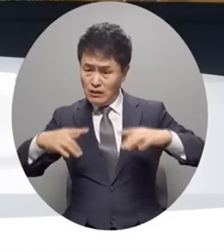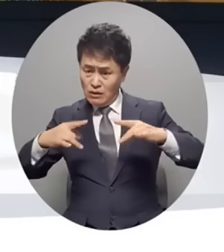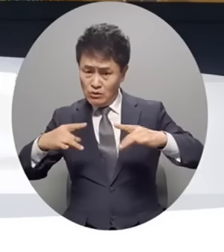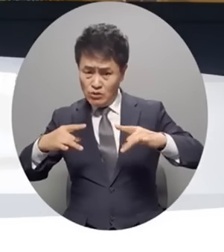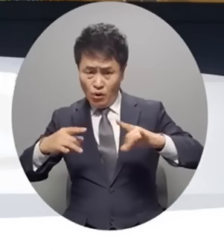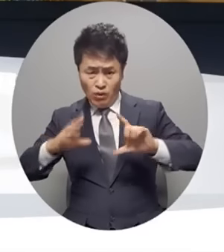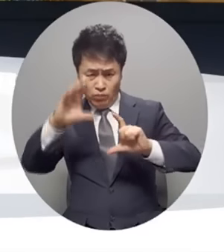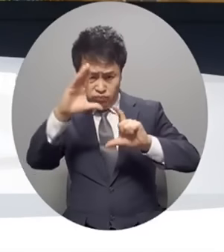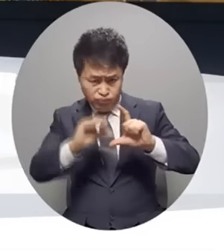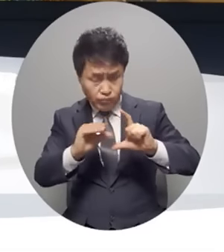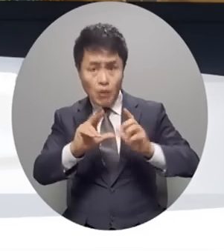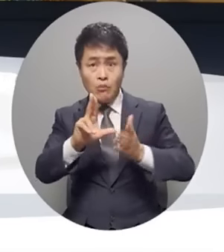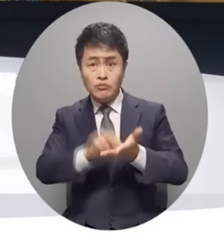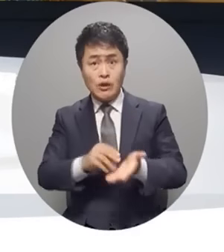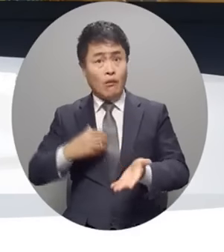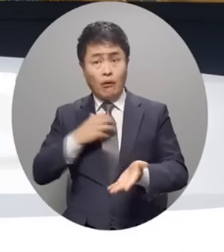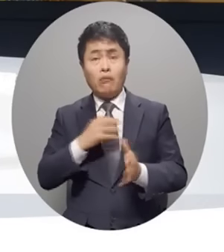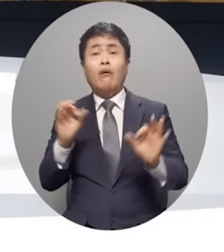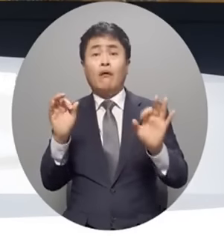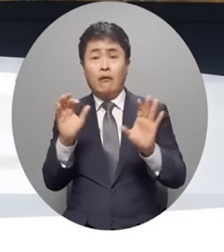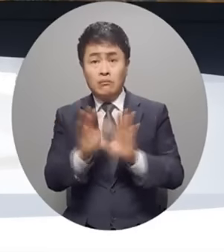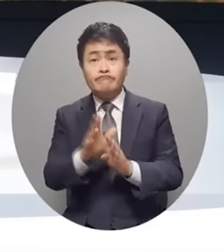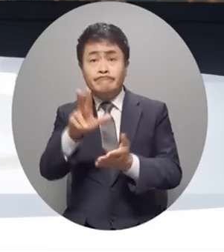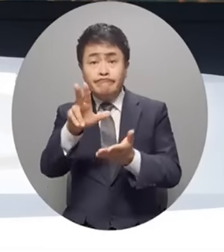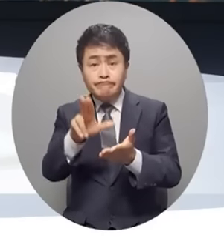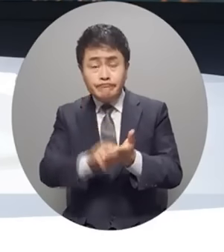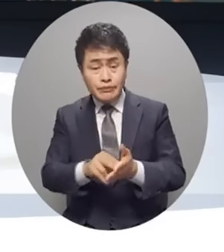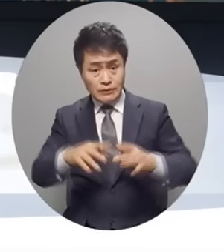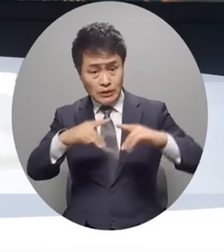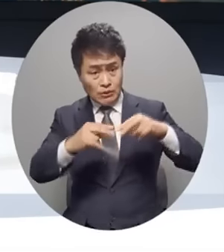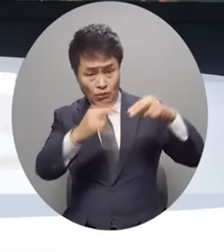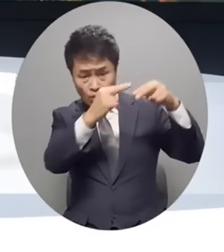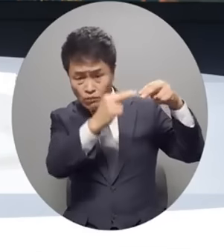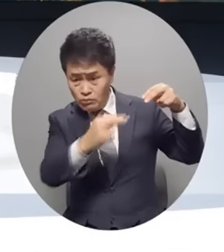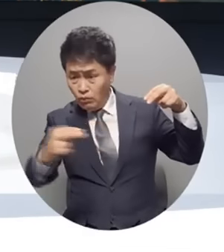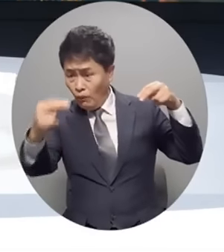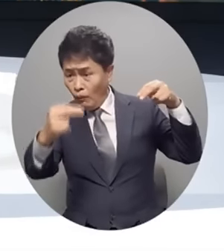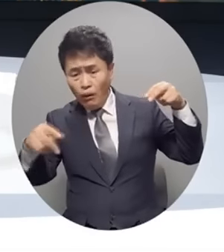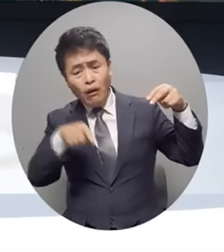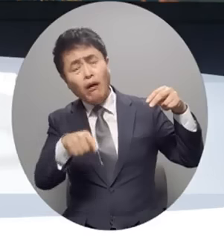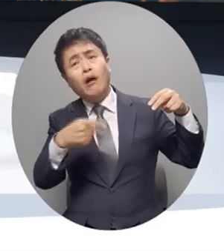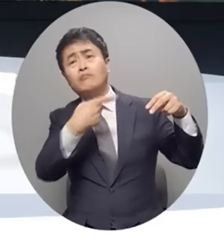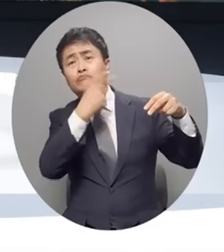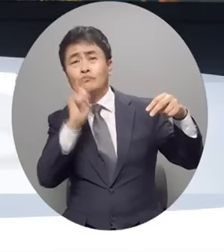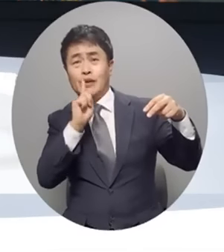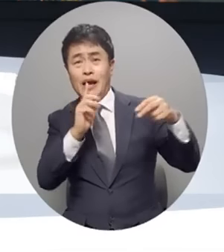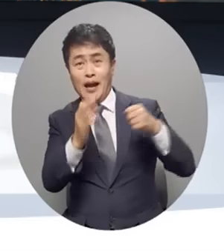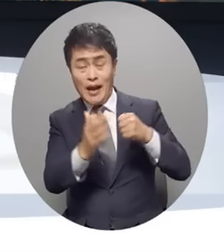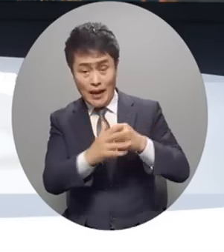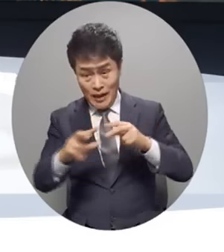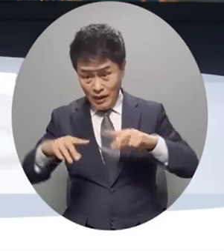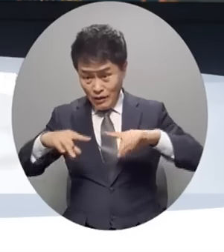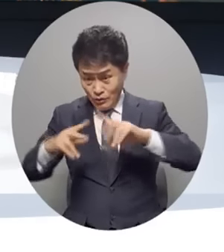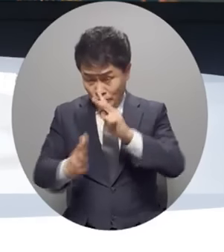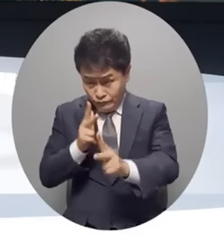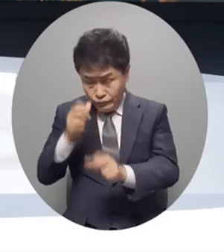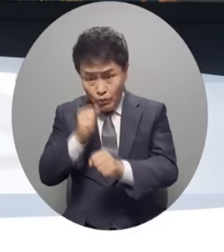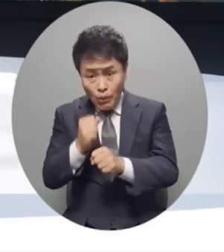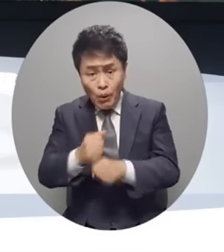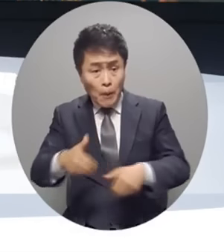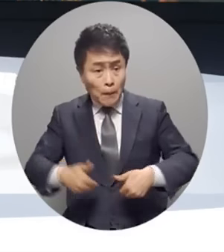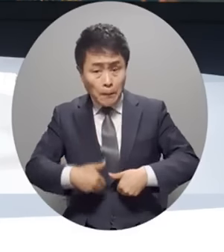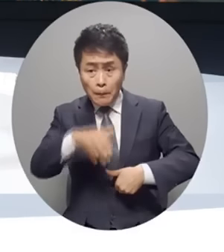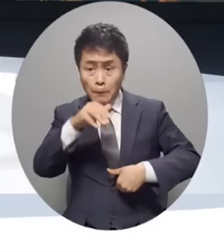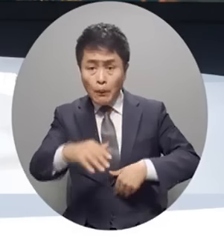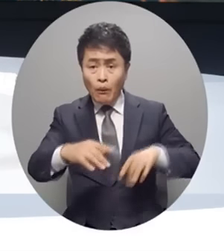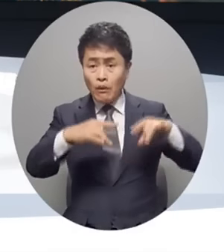대한 걱정은 많이 사라졌습니다. 문제는 송전 선로가 크게 부족하다는 겁니다. 전기를 생산하고도 필요한 곳에